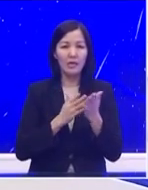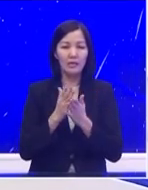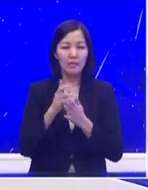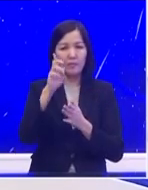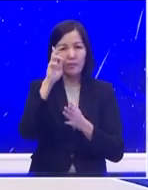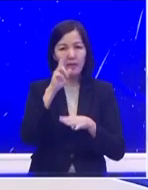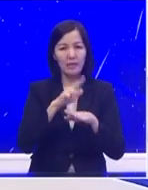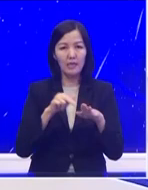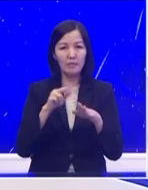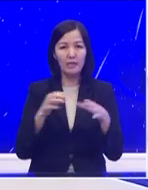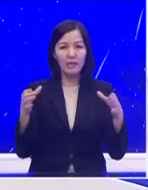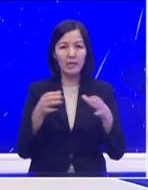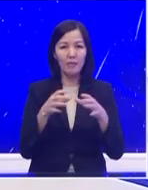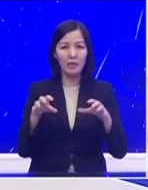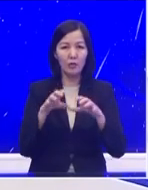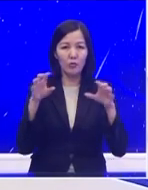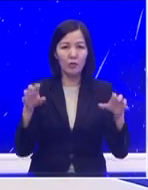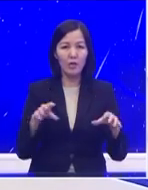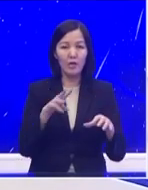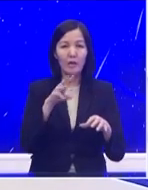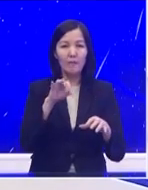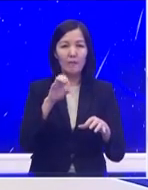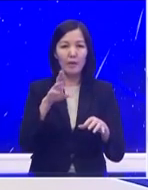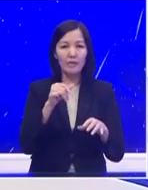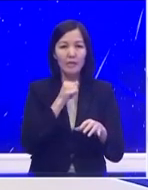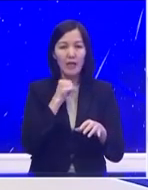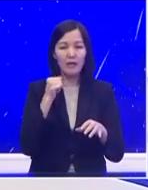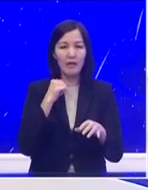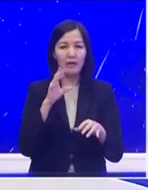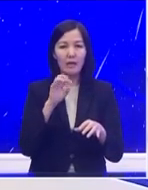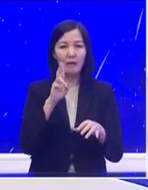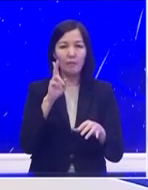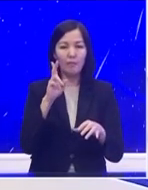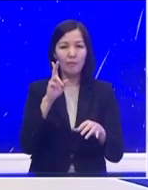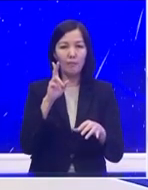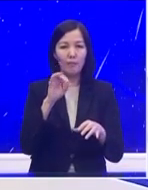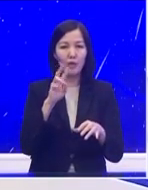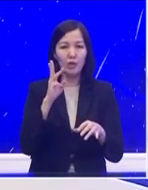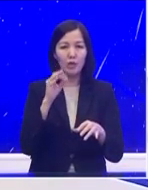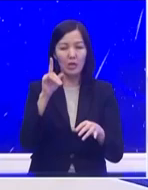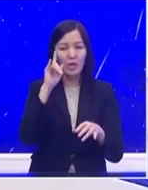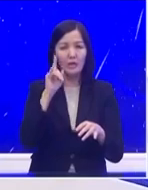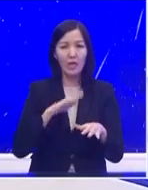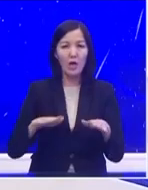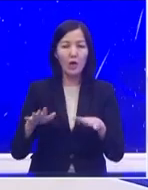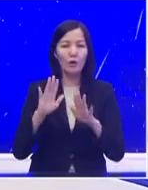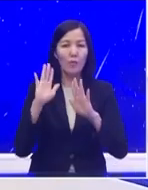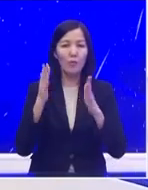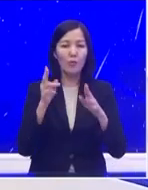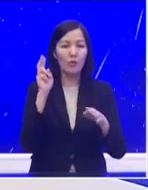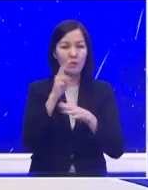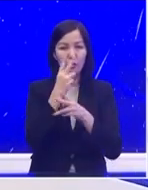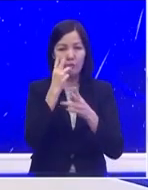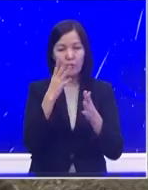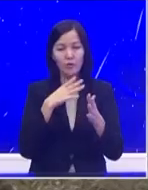кешендегі мемлекеттік инспекция комитетінің төрағасы Алмазбек Марс, Талғар және Еңбекші Қазақ аудандарында бау-бақшаларда болды.